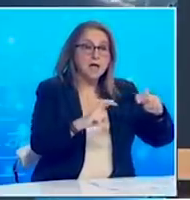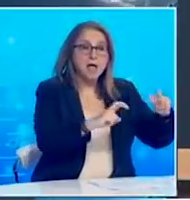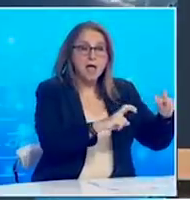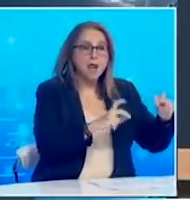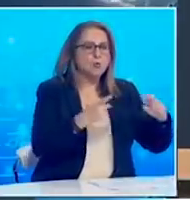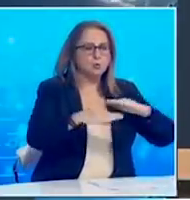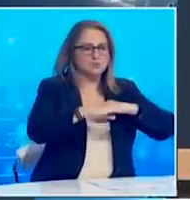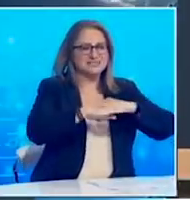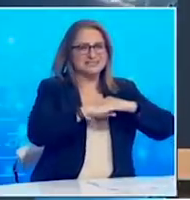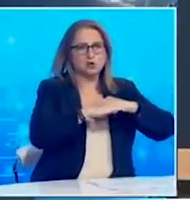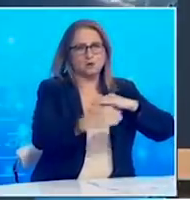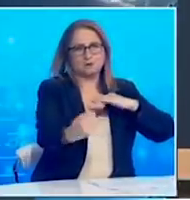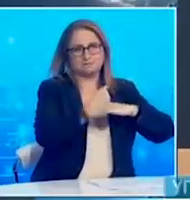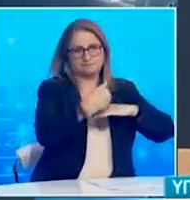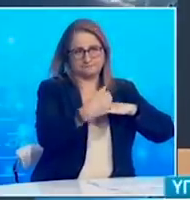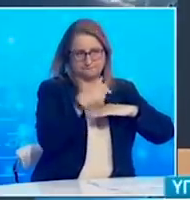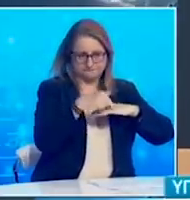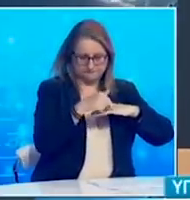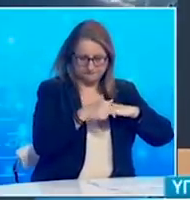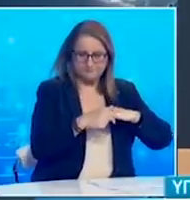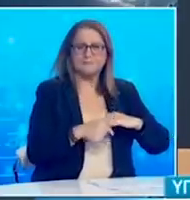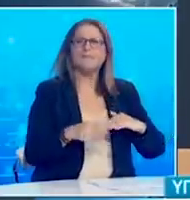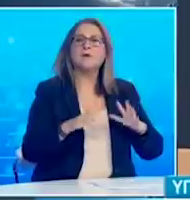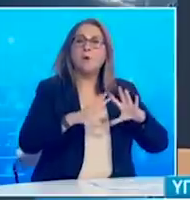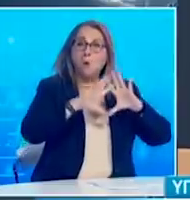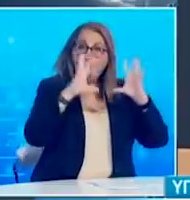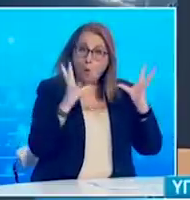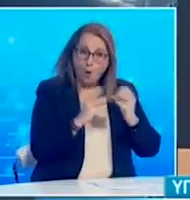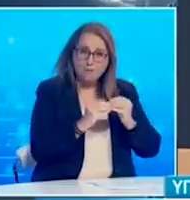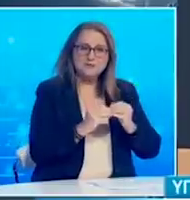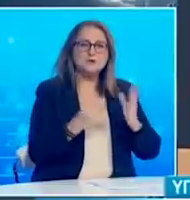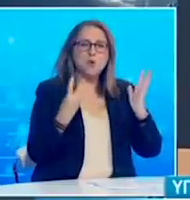πύλες εισόδου. Ο συνολικός αριθμός των κρουσμάτων ανέρχεται σε